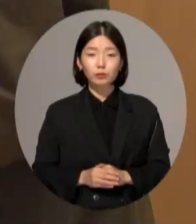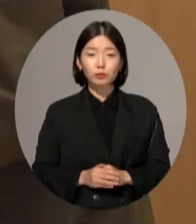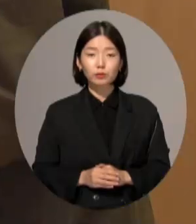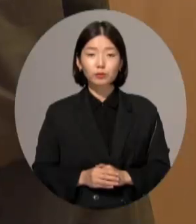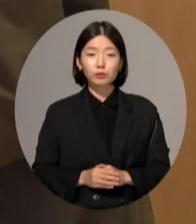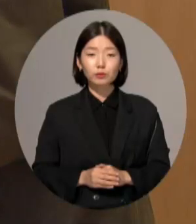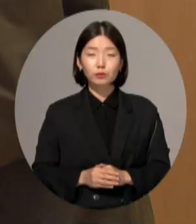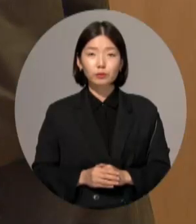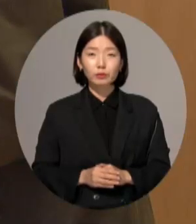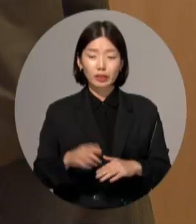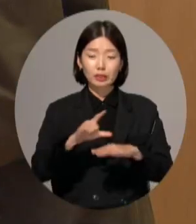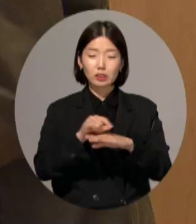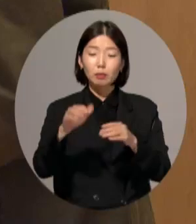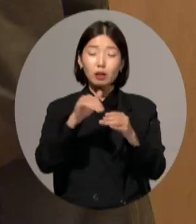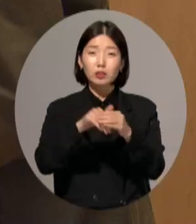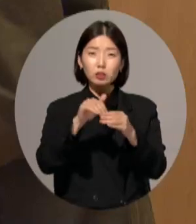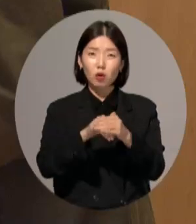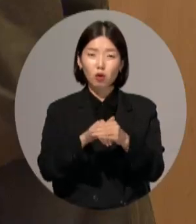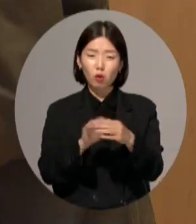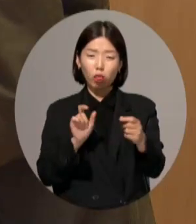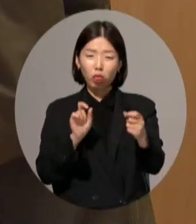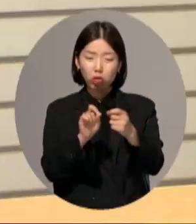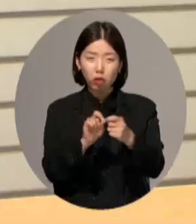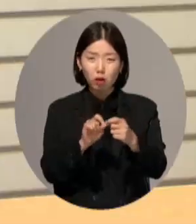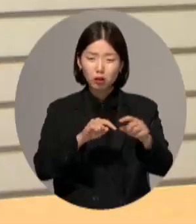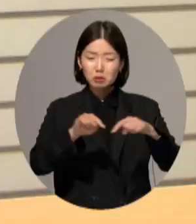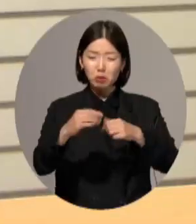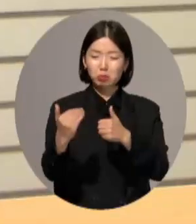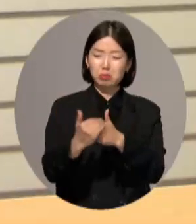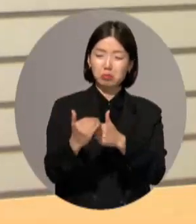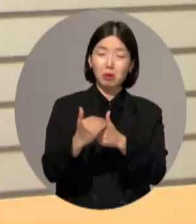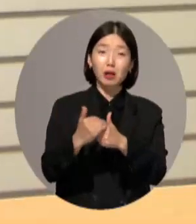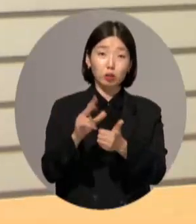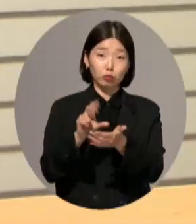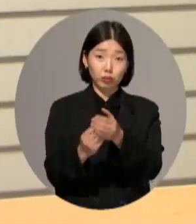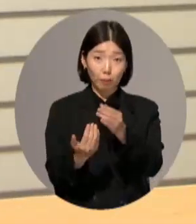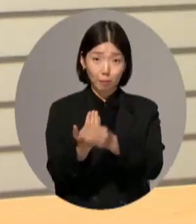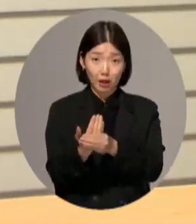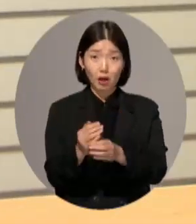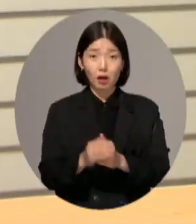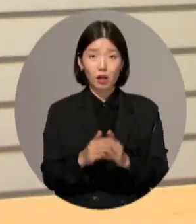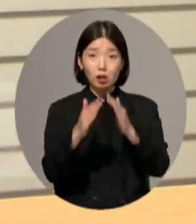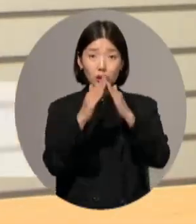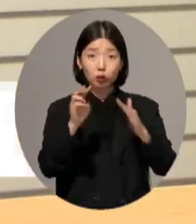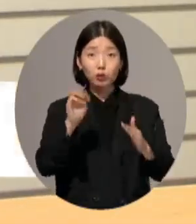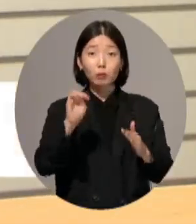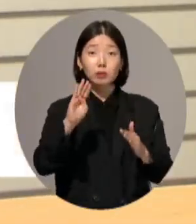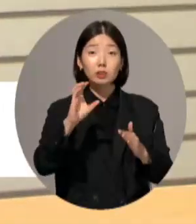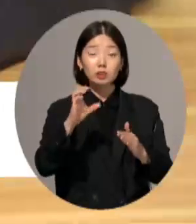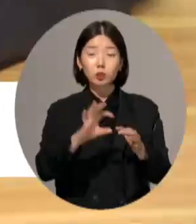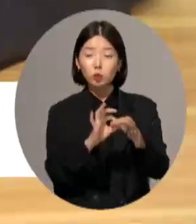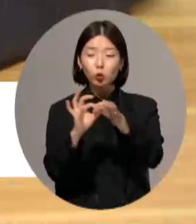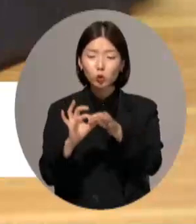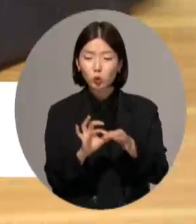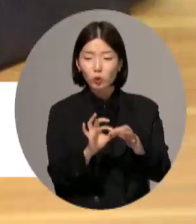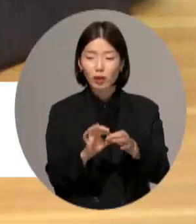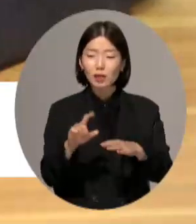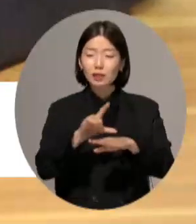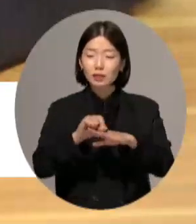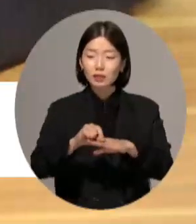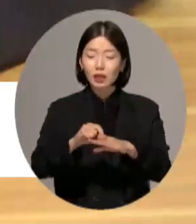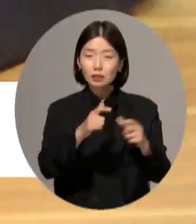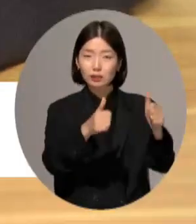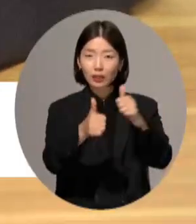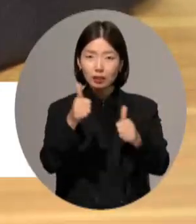5 지방선거를 앞두고 불거진 정치 브로커 선거개입 ooo 전주 mbc 보도를 통해 브로커들의 지자체장